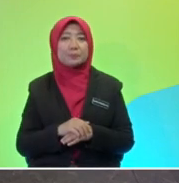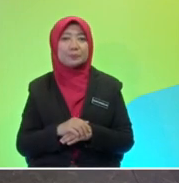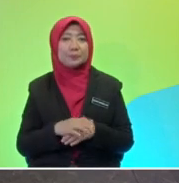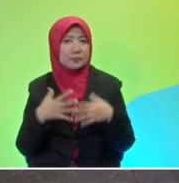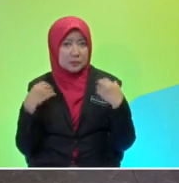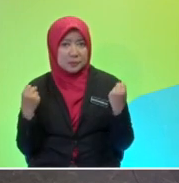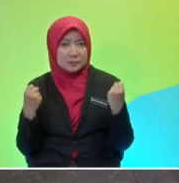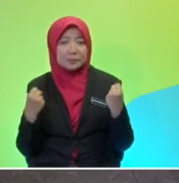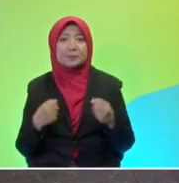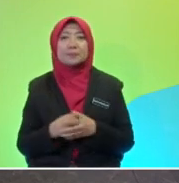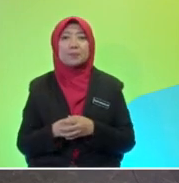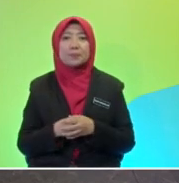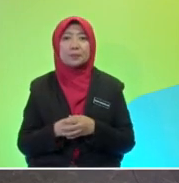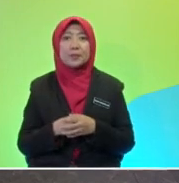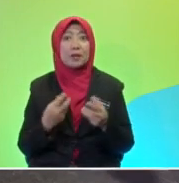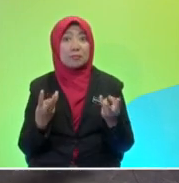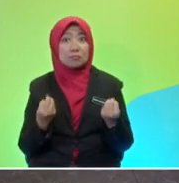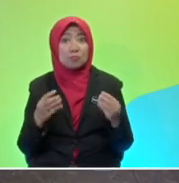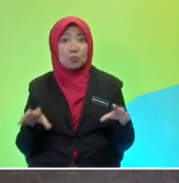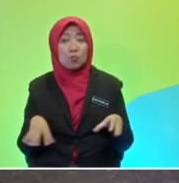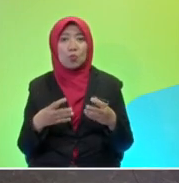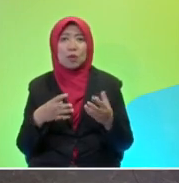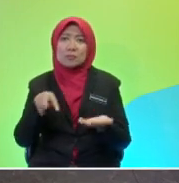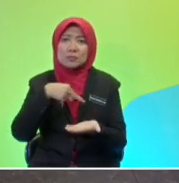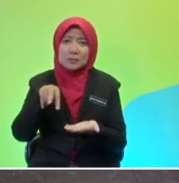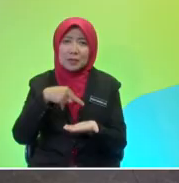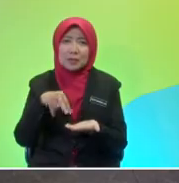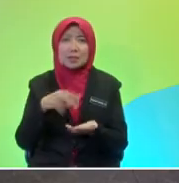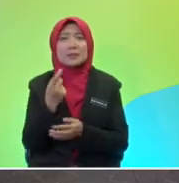sedikit persembahan dengan sesungguhnya kita